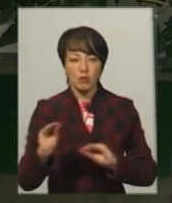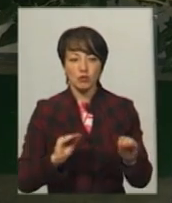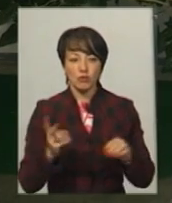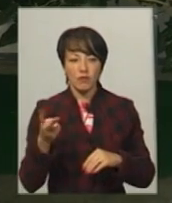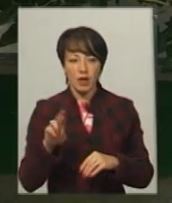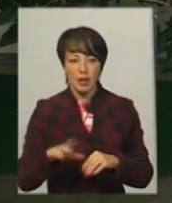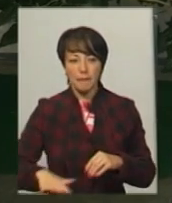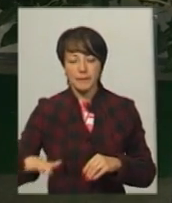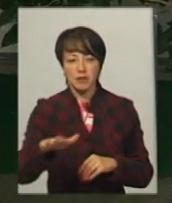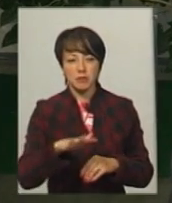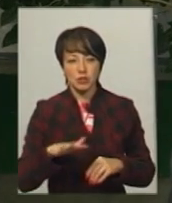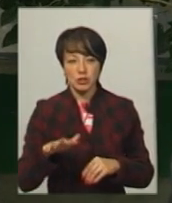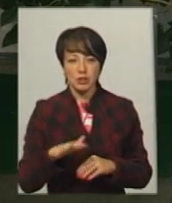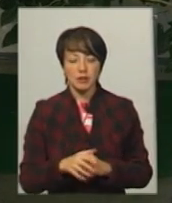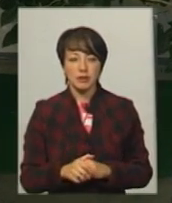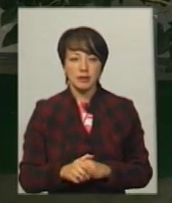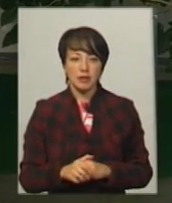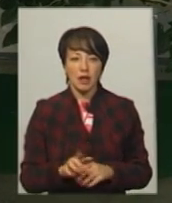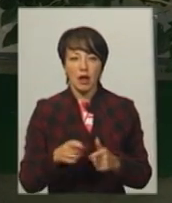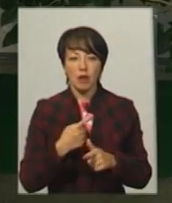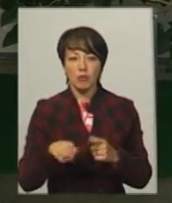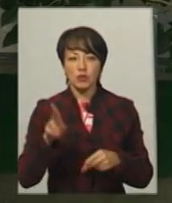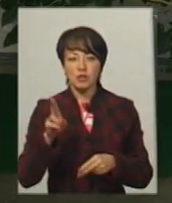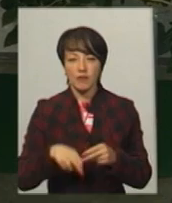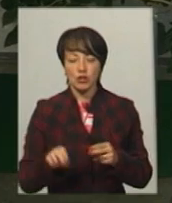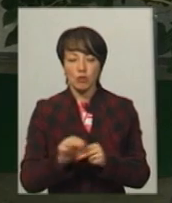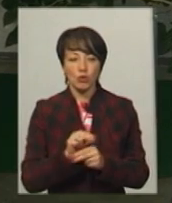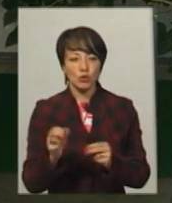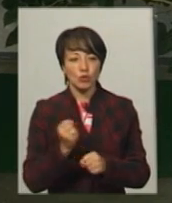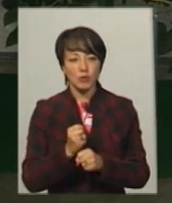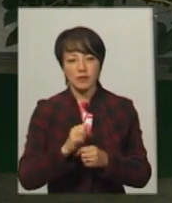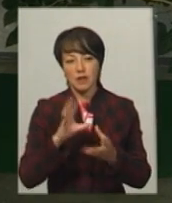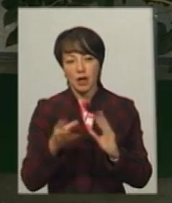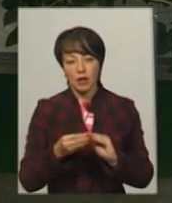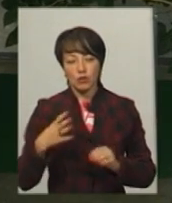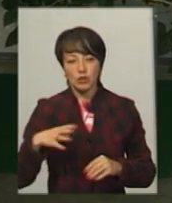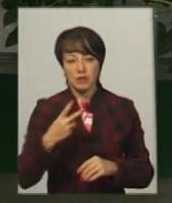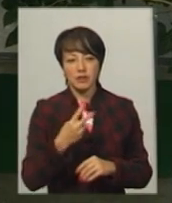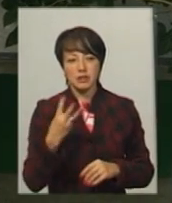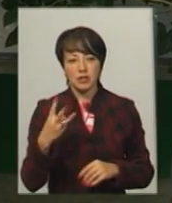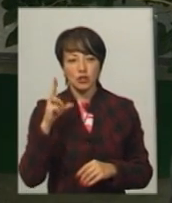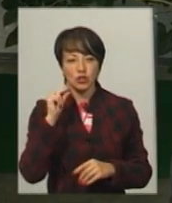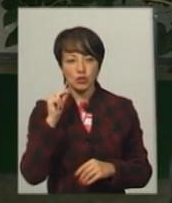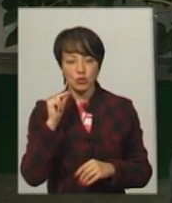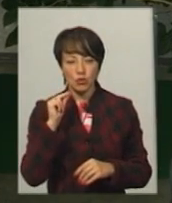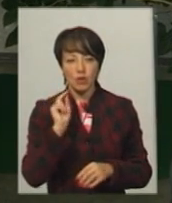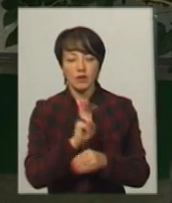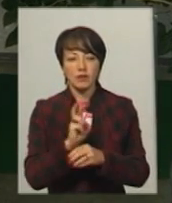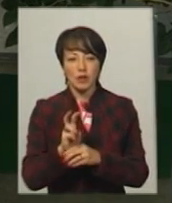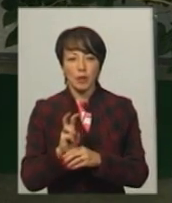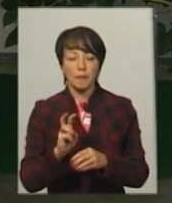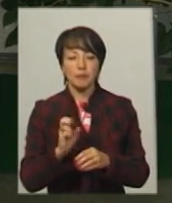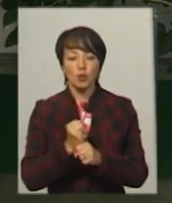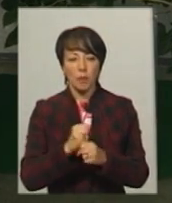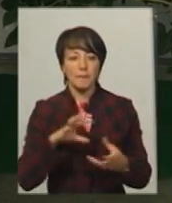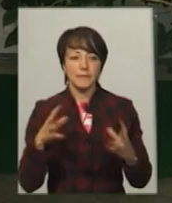облаштування приміщень або завершення ремонтних робіт. Взагалі, очікуємо, що на 23 число ми відіб'ємо підсумки